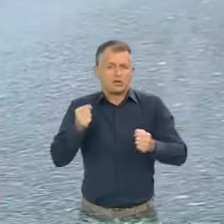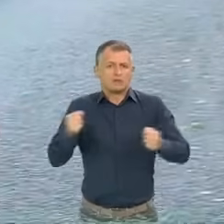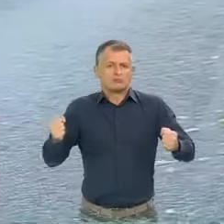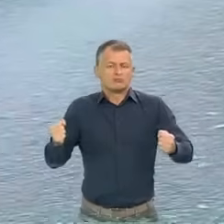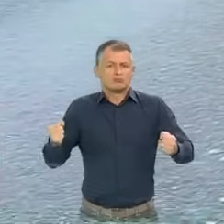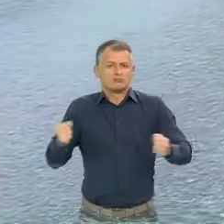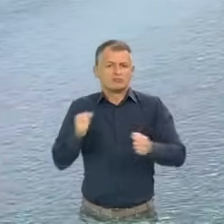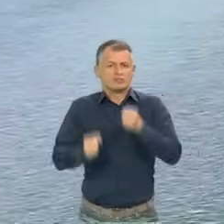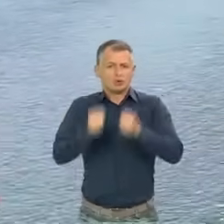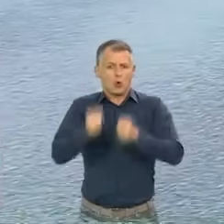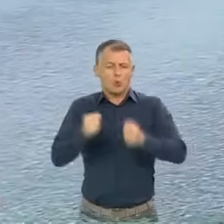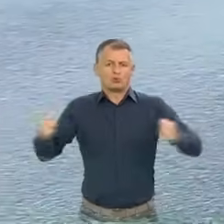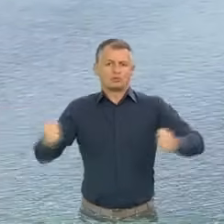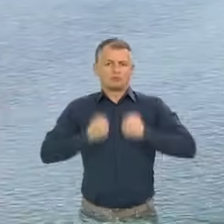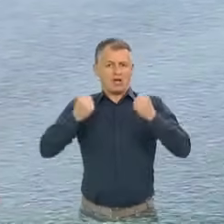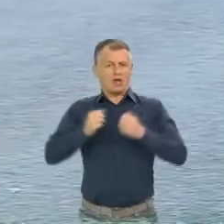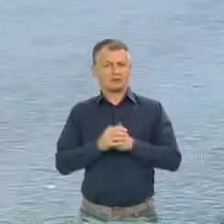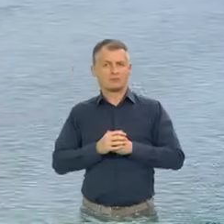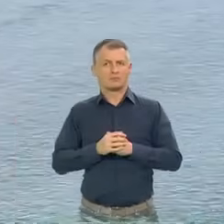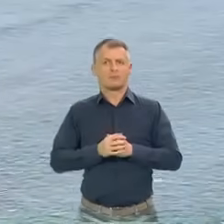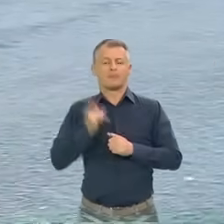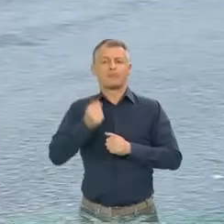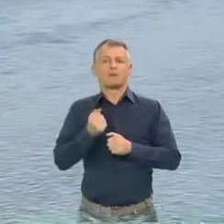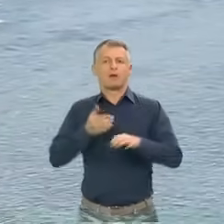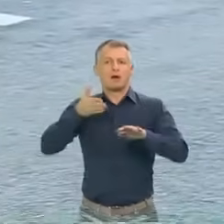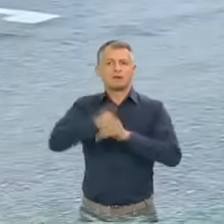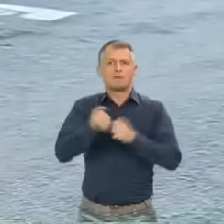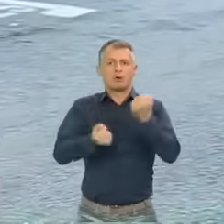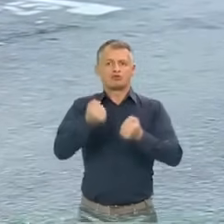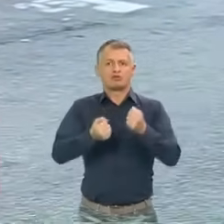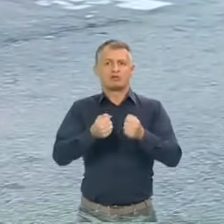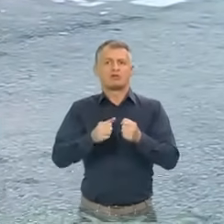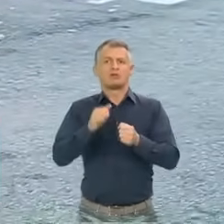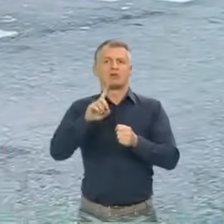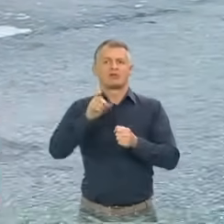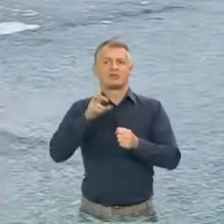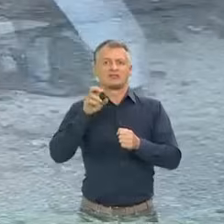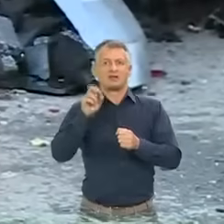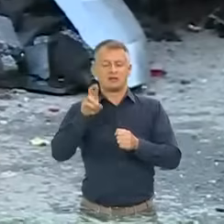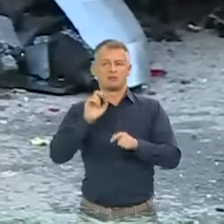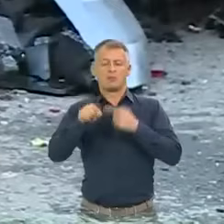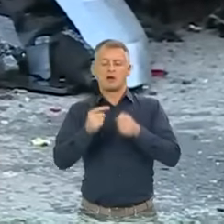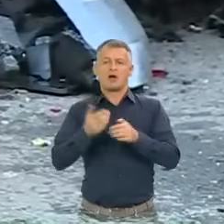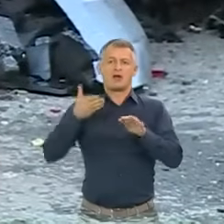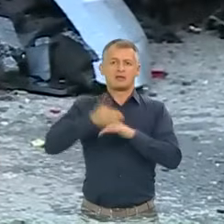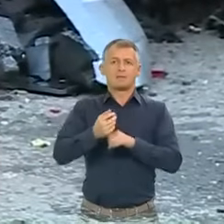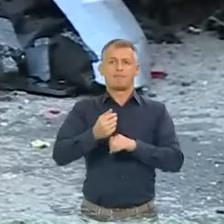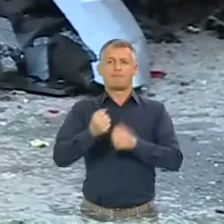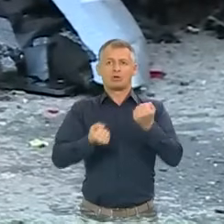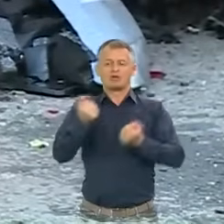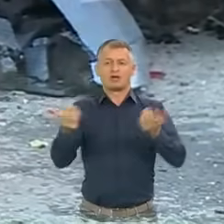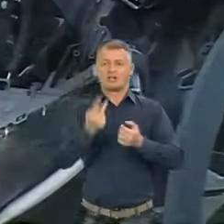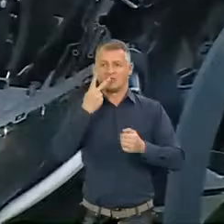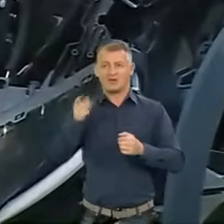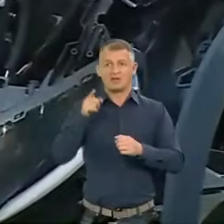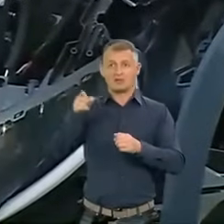trage pe dreapta și Sirena a intrat într un un Jeep Duster după care a intrat în mașina care se vede mașina care se vede a